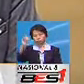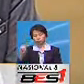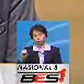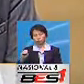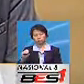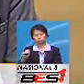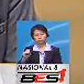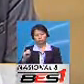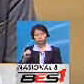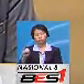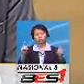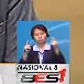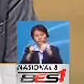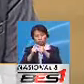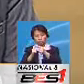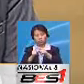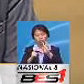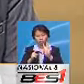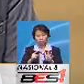11.7% kepada